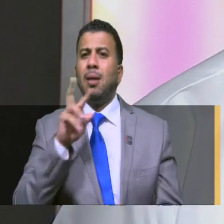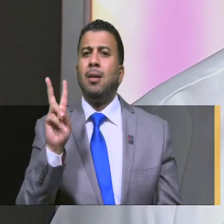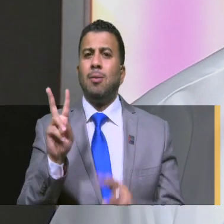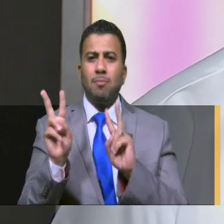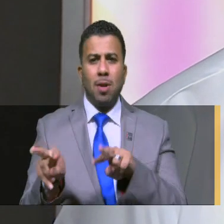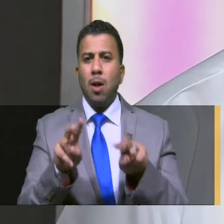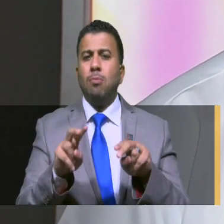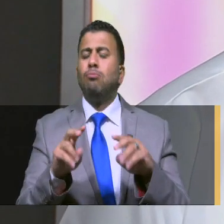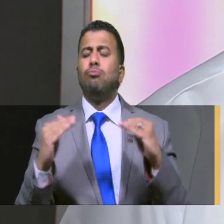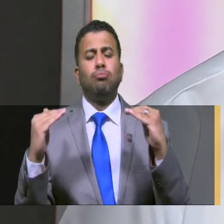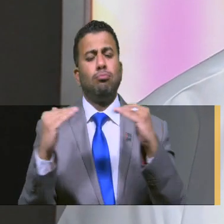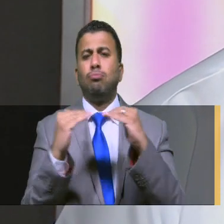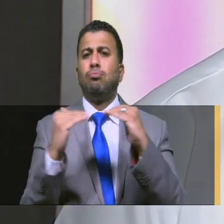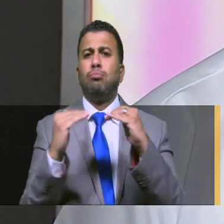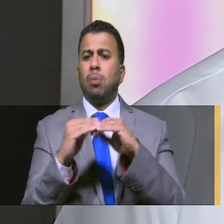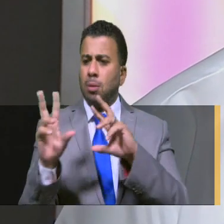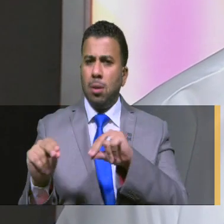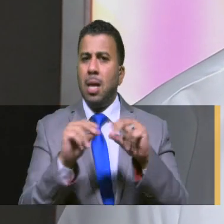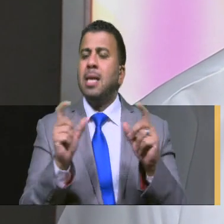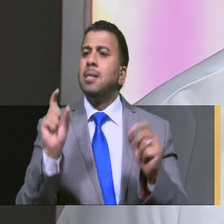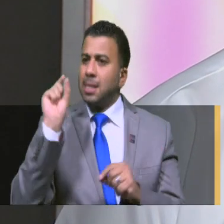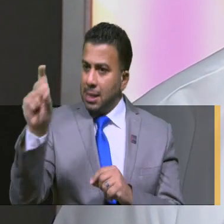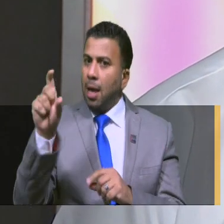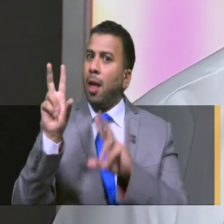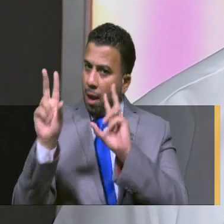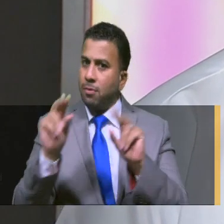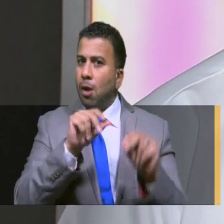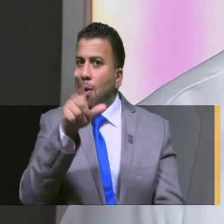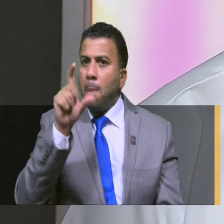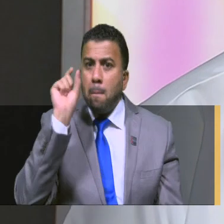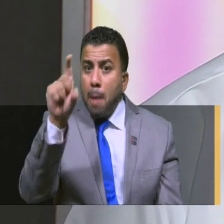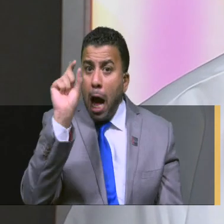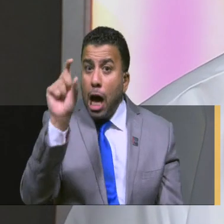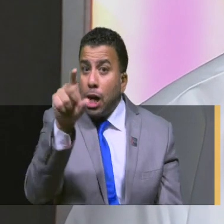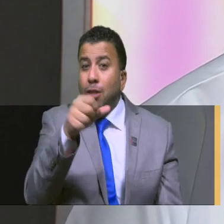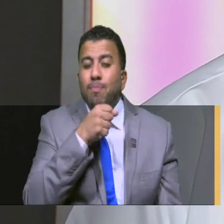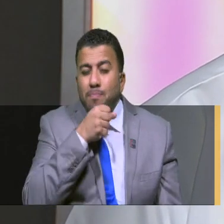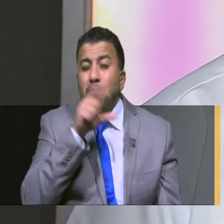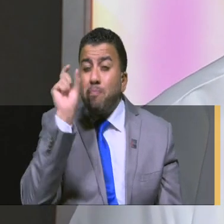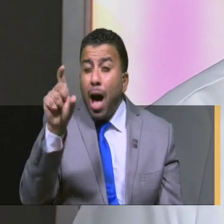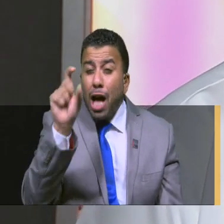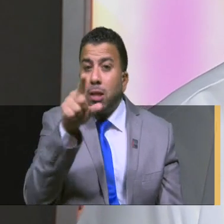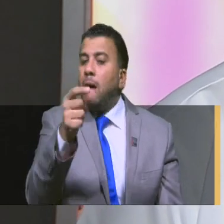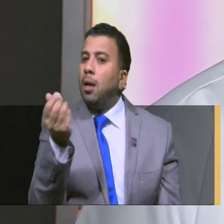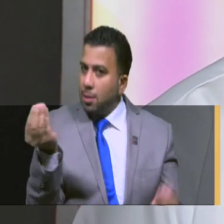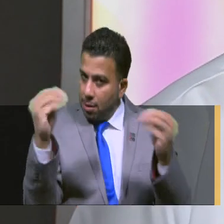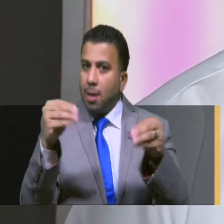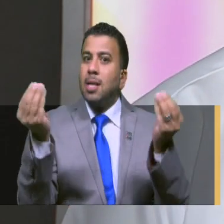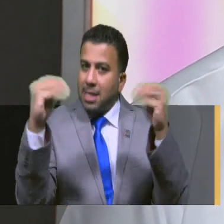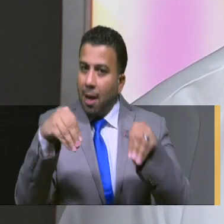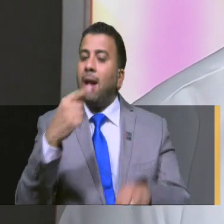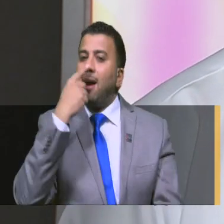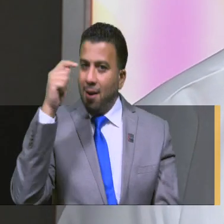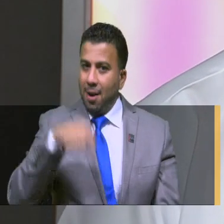أيضا بمساواتهم وبمساواتهم بالزيادة اللي تمت لموظفي حكومة الشارقة، وأيضا إيداع المبالغ الزيادة